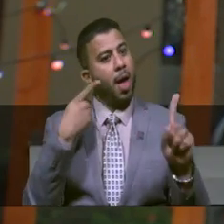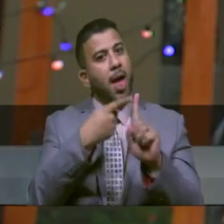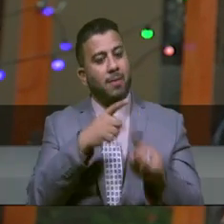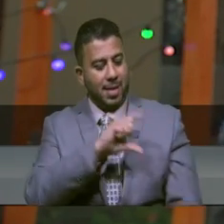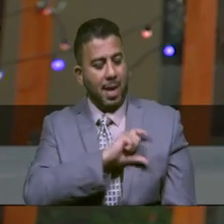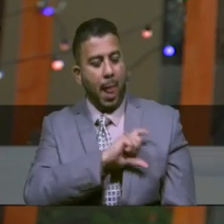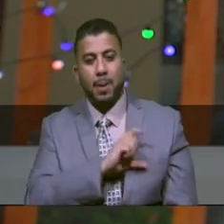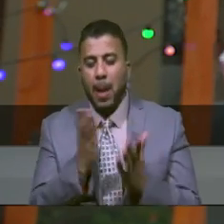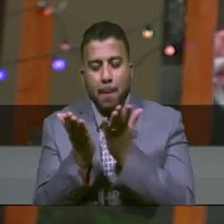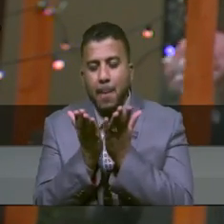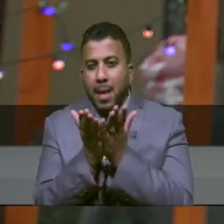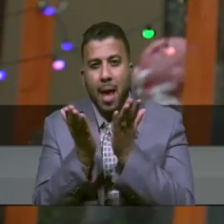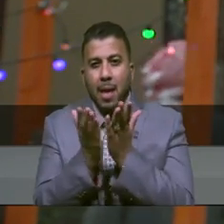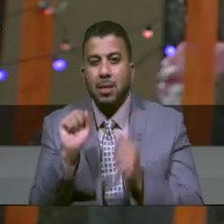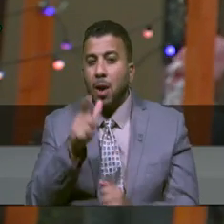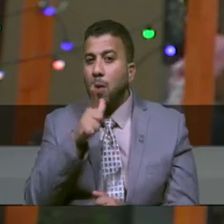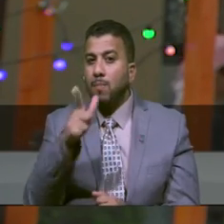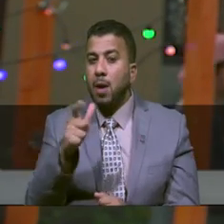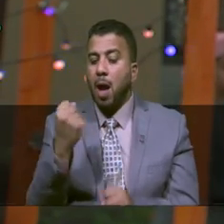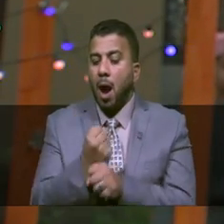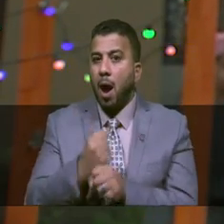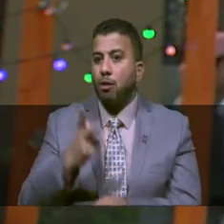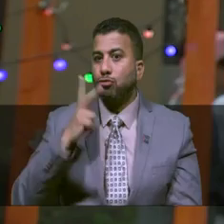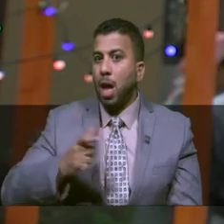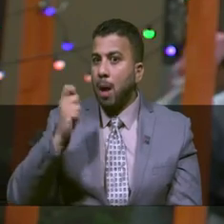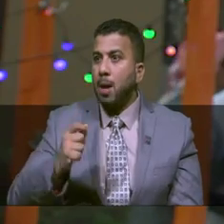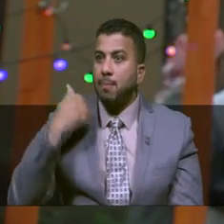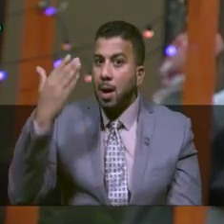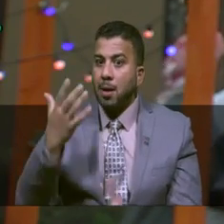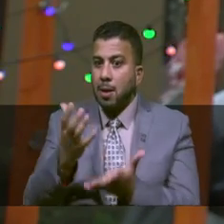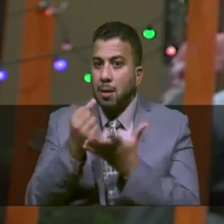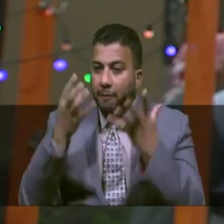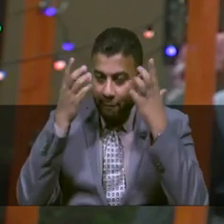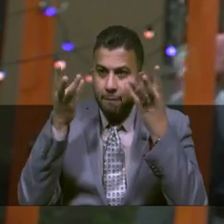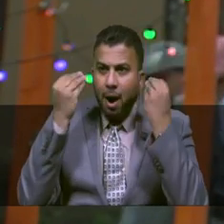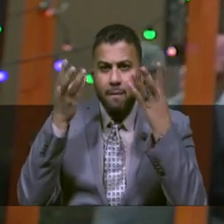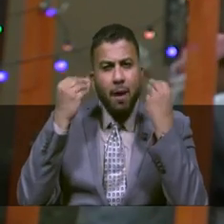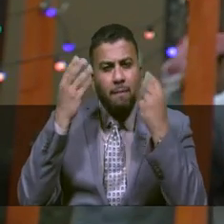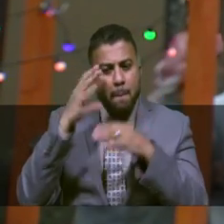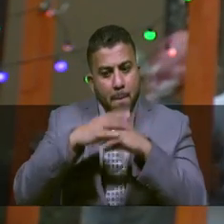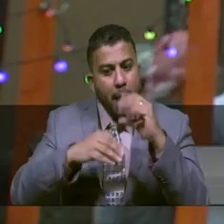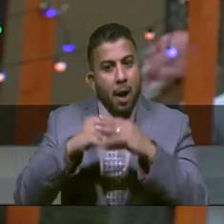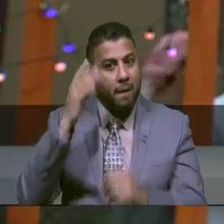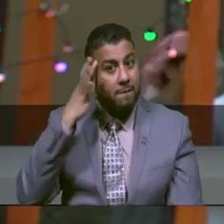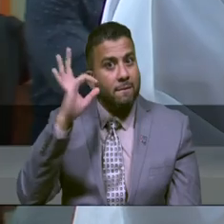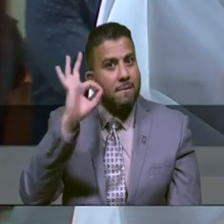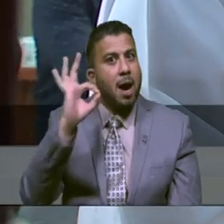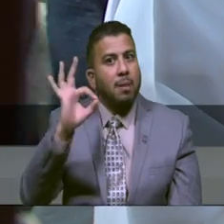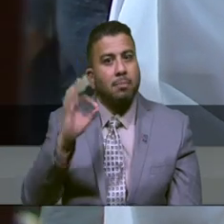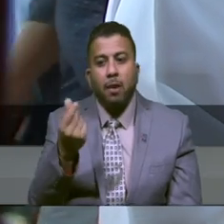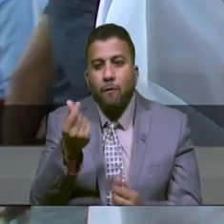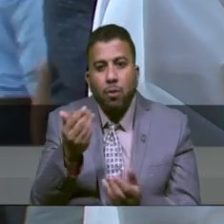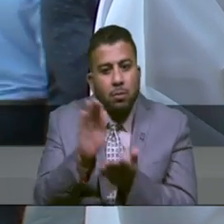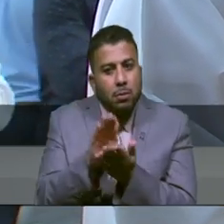طلبة المدارس بثقافة ريادة الأعمال والاستثمار واكساب المهارات اللازمة في تنمية رأس